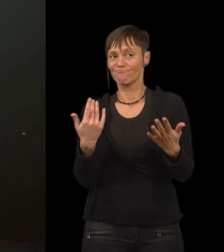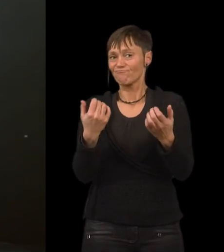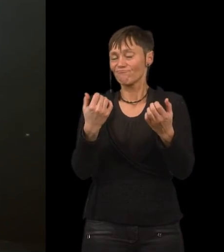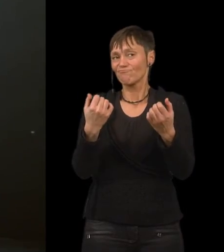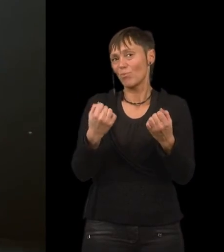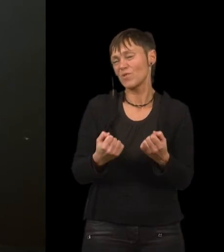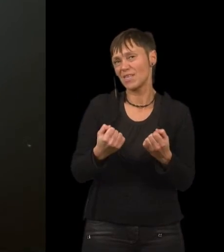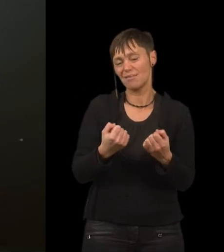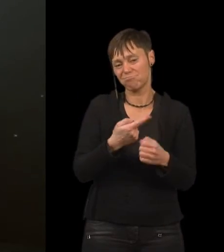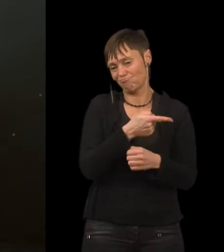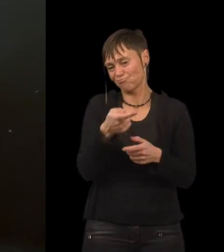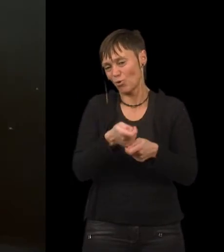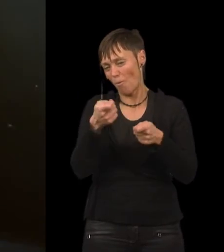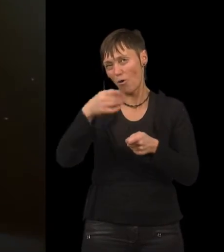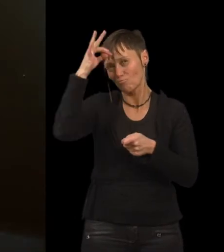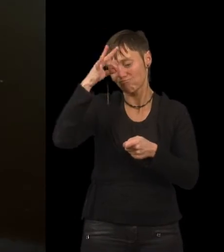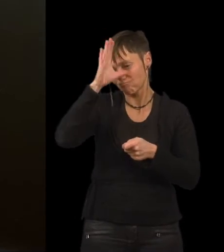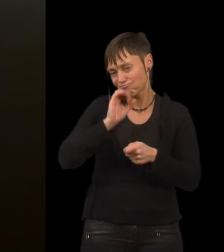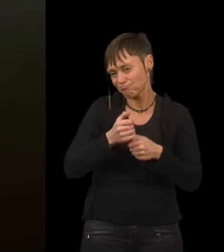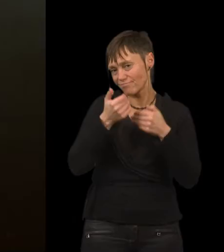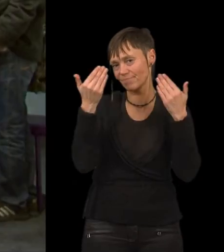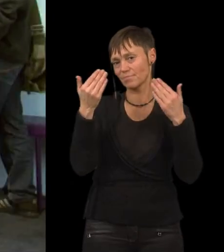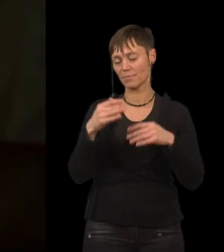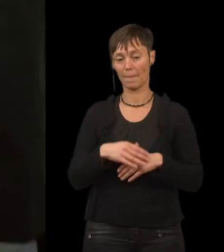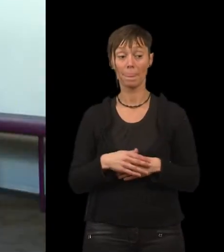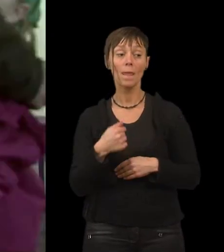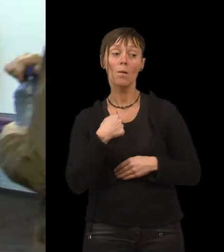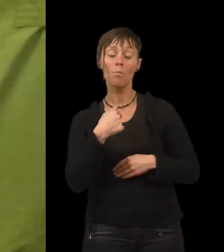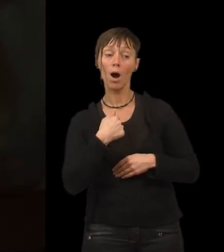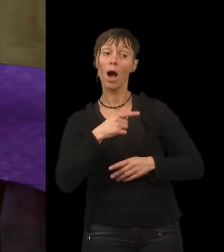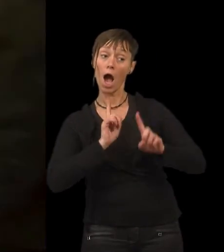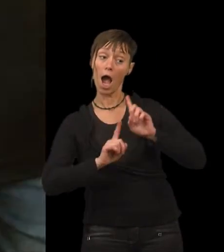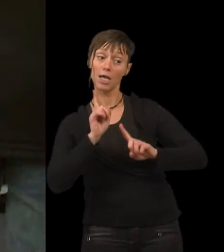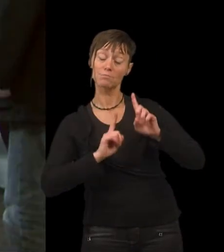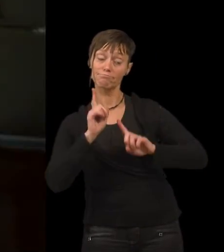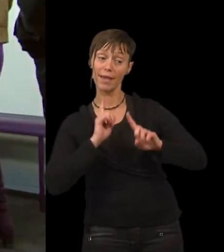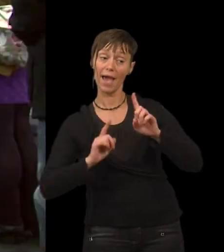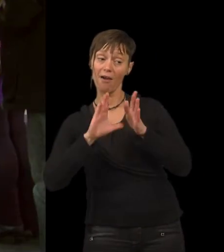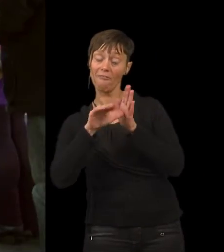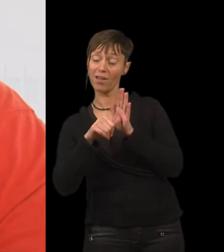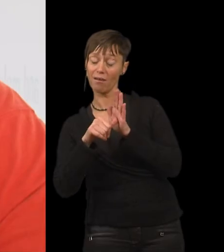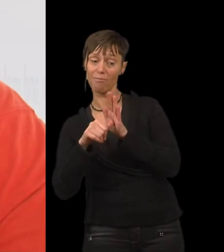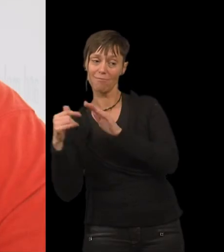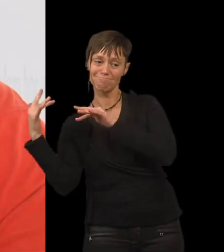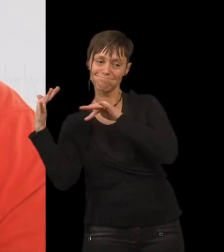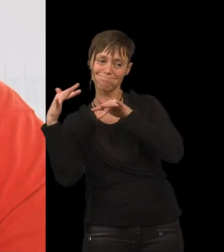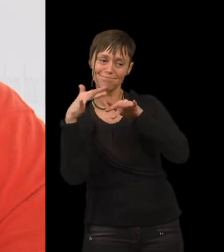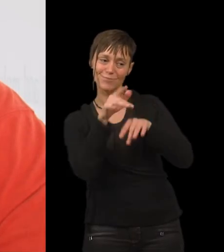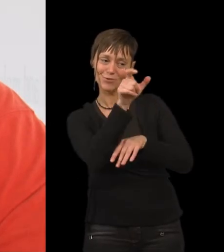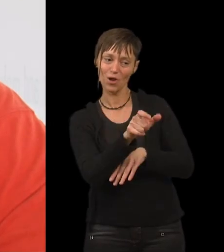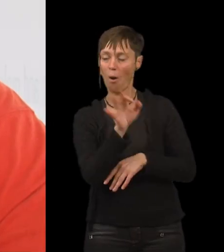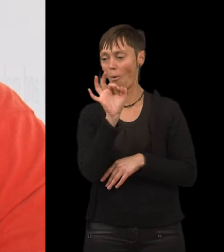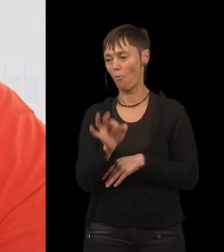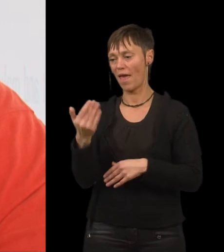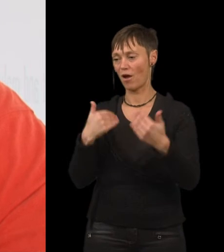Le film, il est court, donc je pense pas que ça puisse tout montrer non plus. Mais ça peut quand même, je sais pas, peut-être le début d'une prise